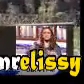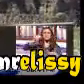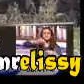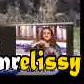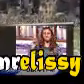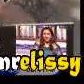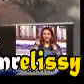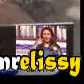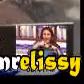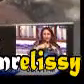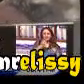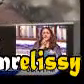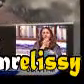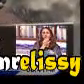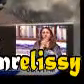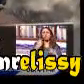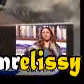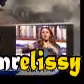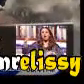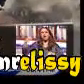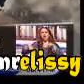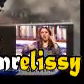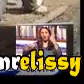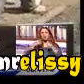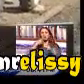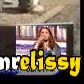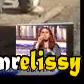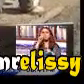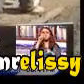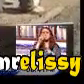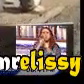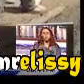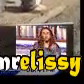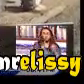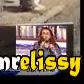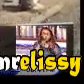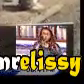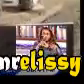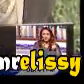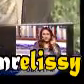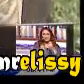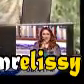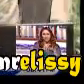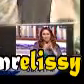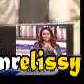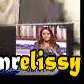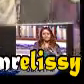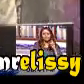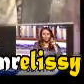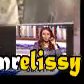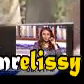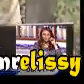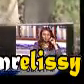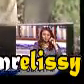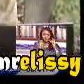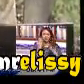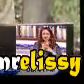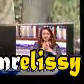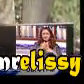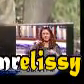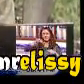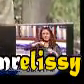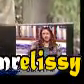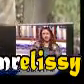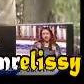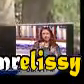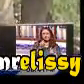عبئا آخر، حيث توقفت ماكينات الري وجرارات حرث الأرض الزراعية. زي ما انت شايف المكنة مبطلة، فدان بياخد له